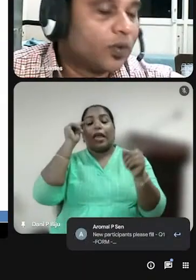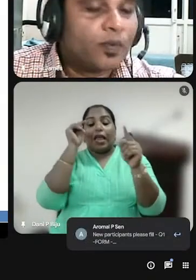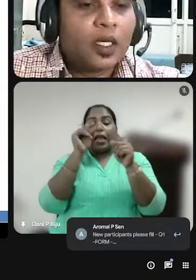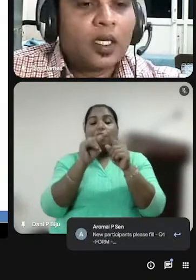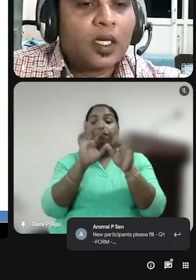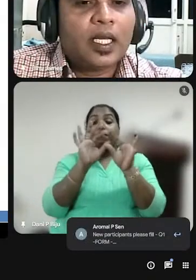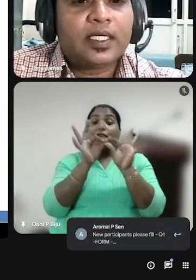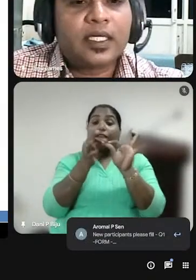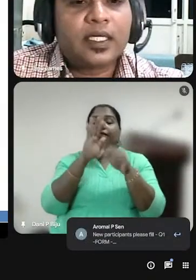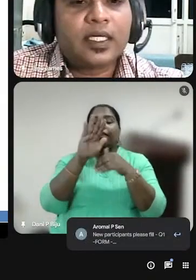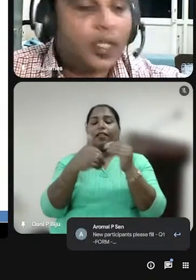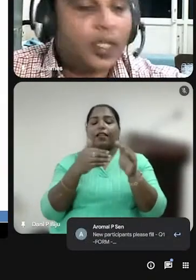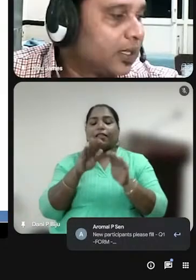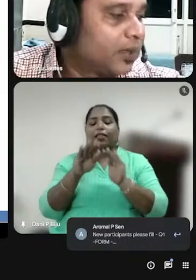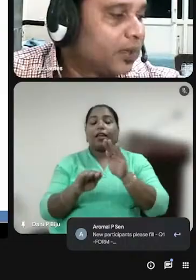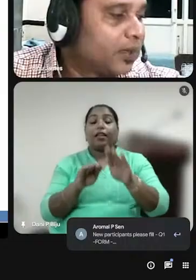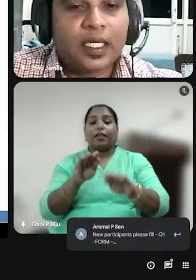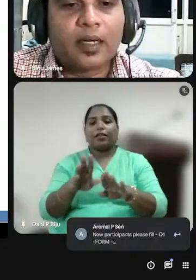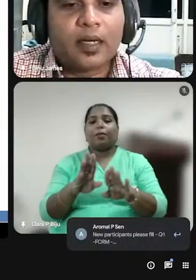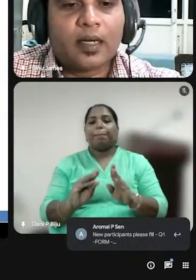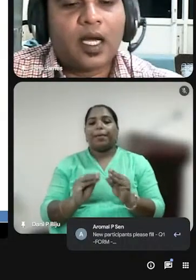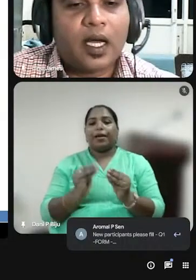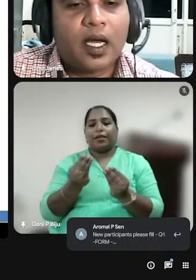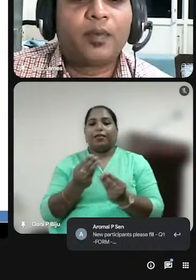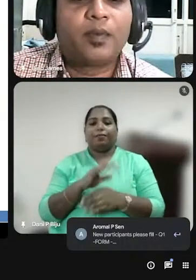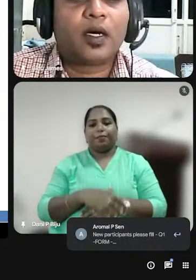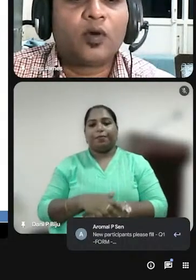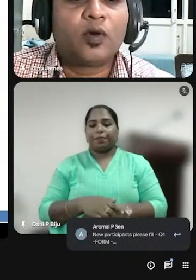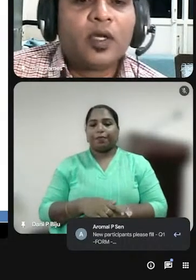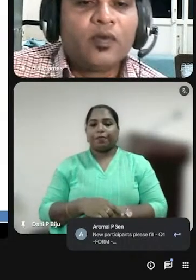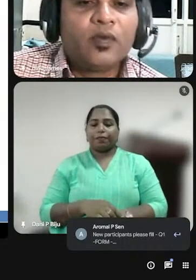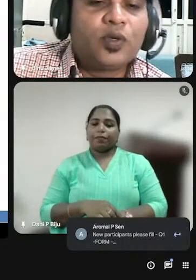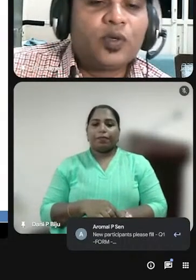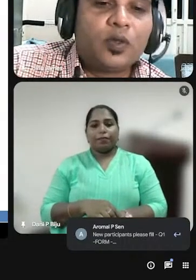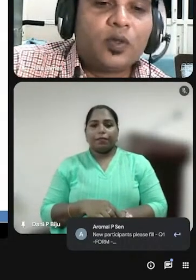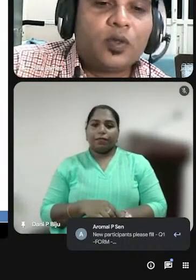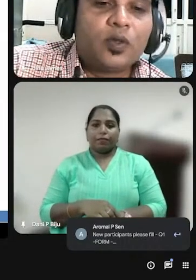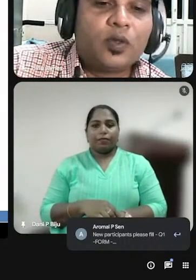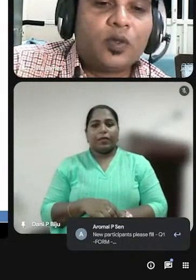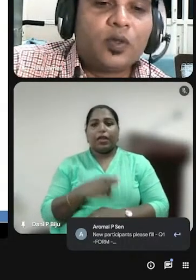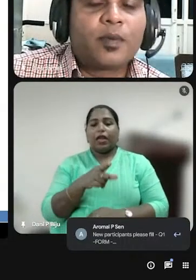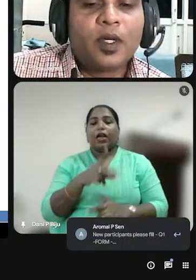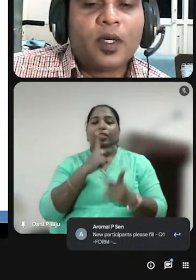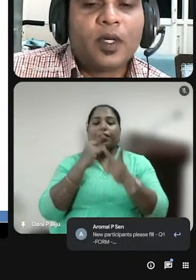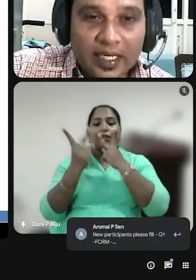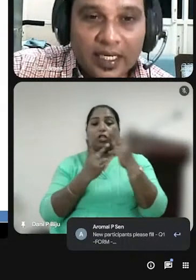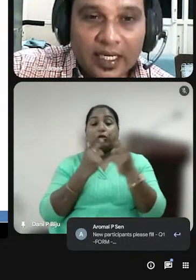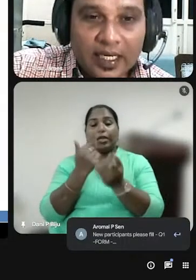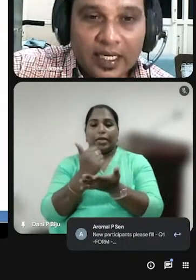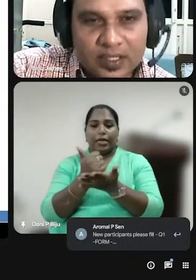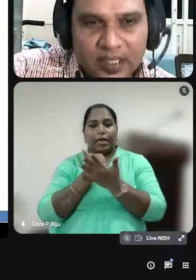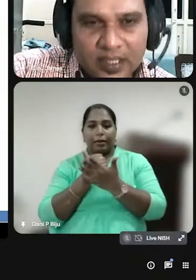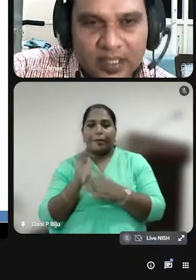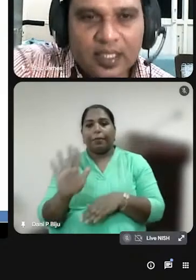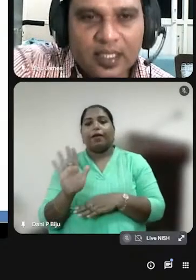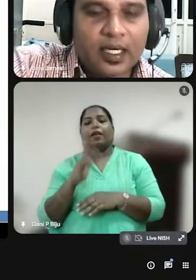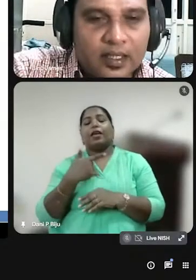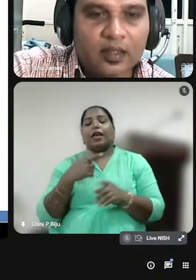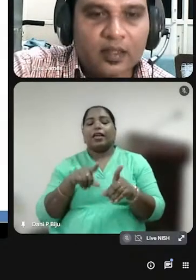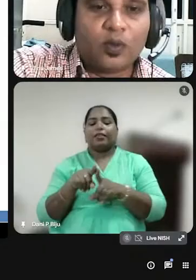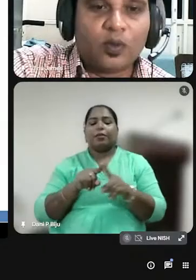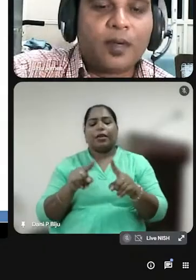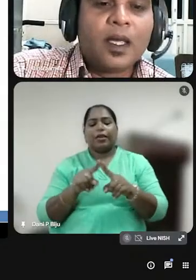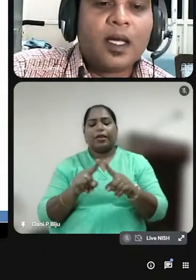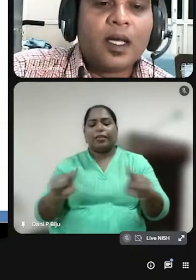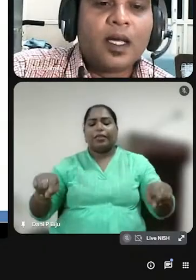ചെയ്യുക, ലക്ഷ്യത്തോടു കൂടിയായിരിക്കും നമ്മൾ അത് ചെയ്യുക. അപ്പൊ ആ ഒരു ഭാഗവും വിഷ്വൽ ക്യൂസിനകത്ത് വരുന്നതാണ്. അപ്പം ഒരു ലക്ഷ്യം കൊടുക്കുക, ചെറിയ ചെറിയ